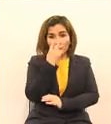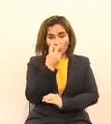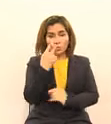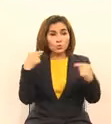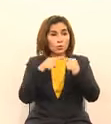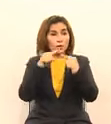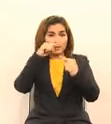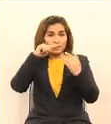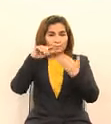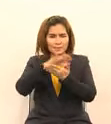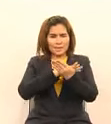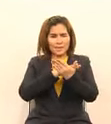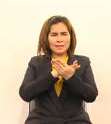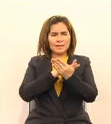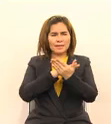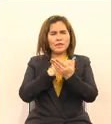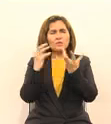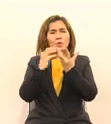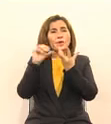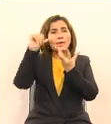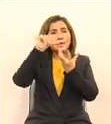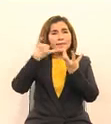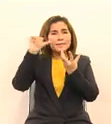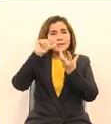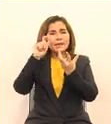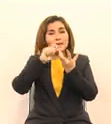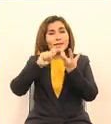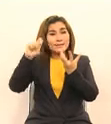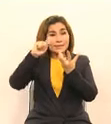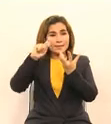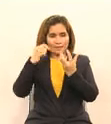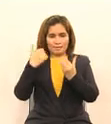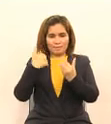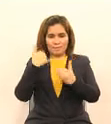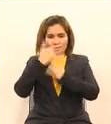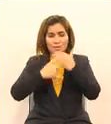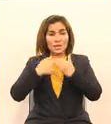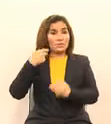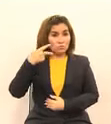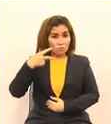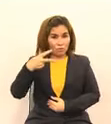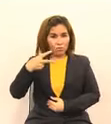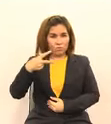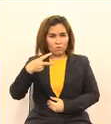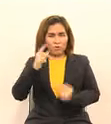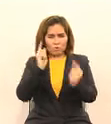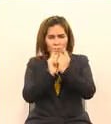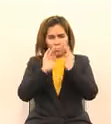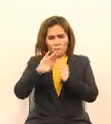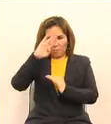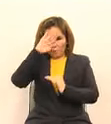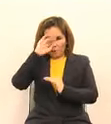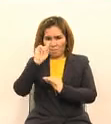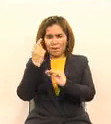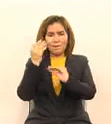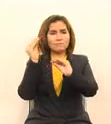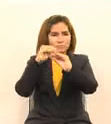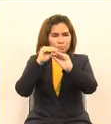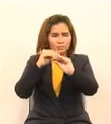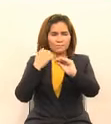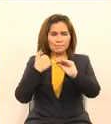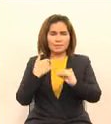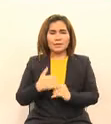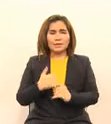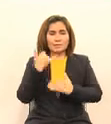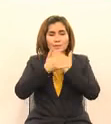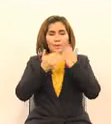นะครับก็ยังมีอยู่2ประเทศนะที่มีการผู้ป่วยยืนยันเพิ่มขึ้นนะครับอย่างกรณีของ